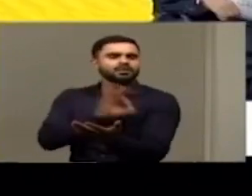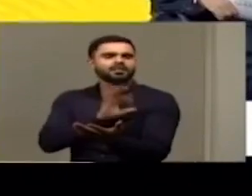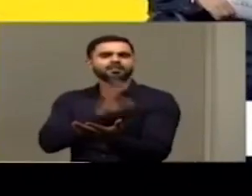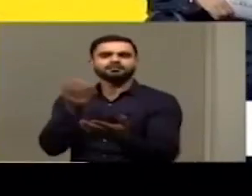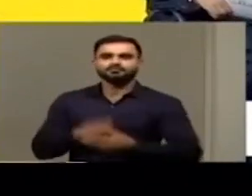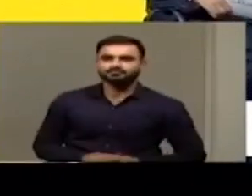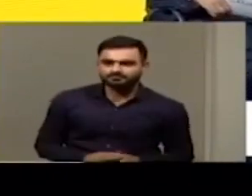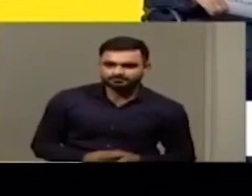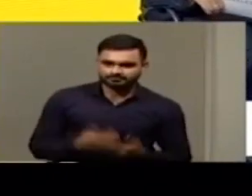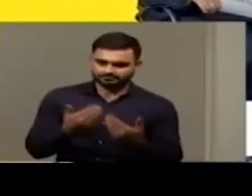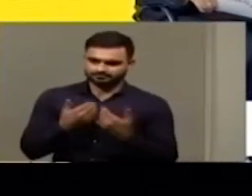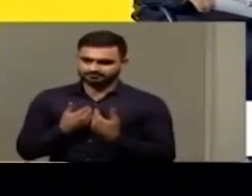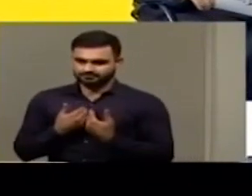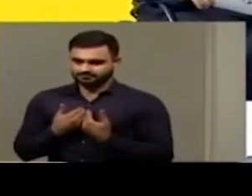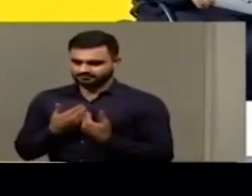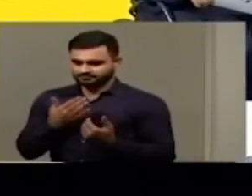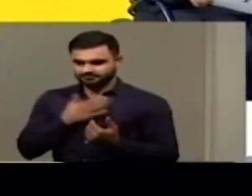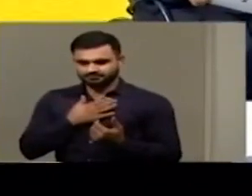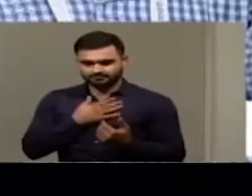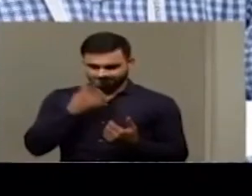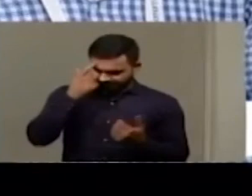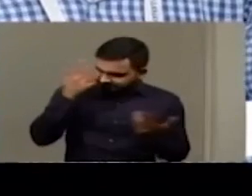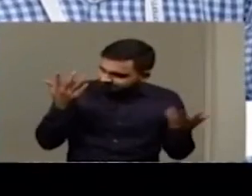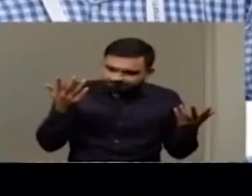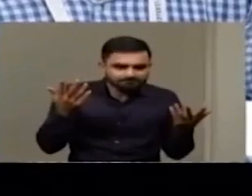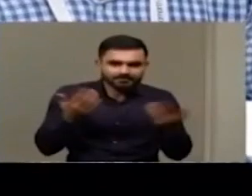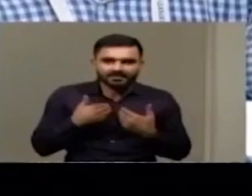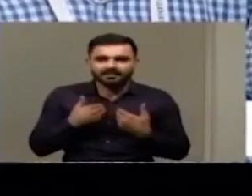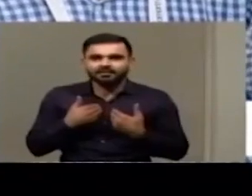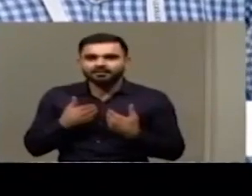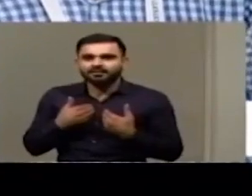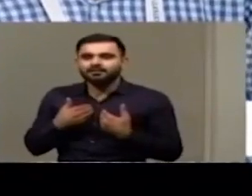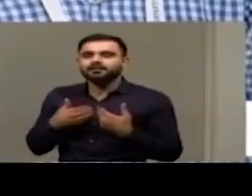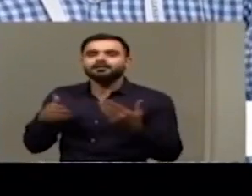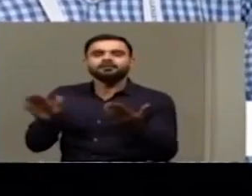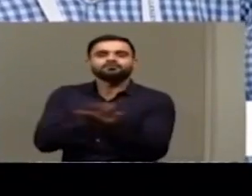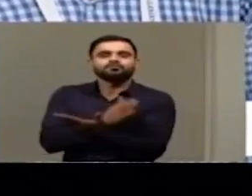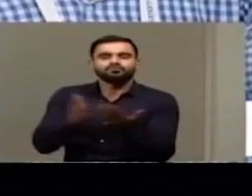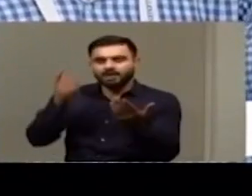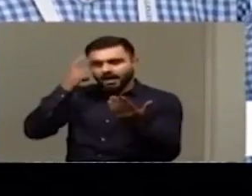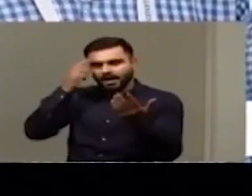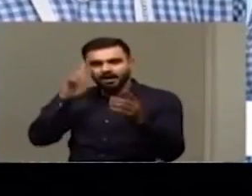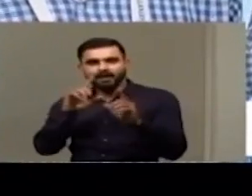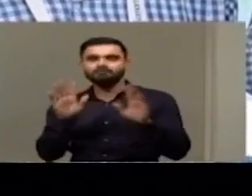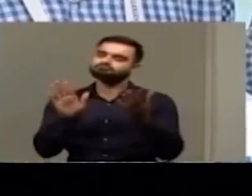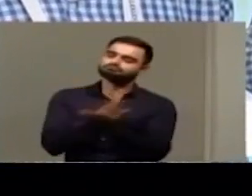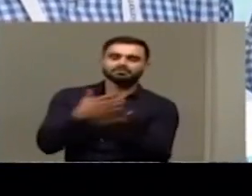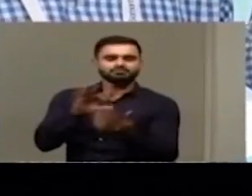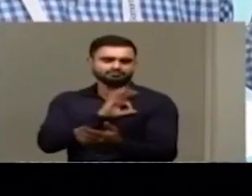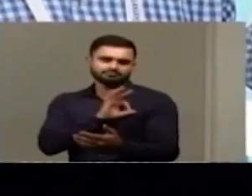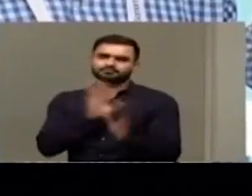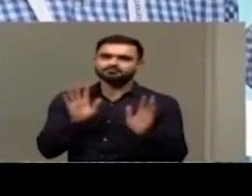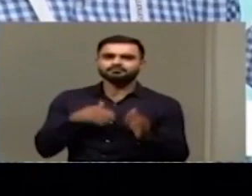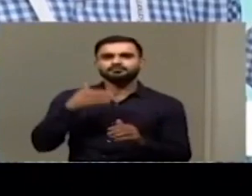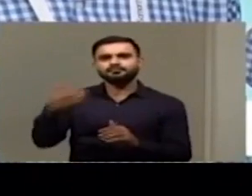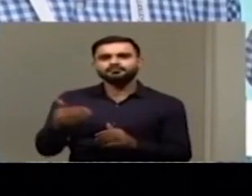मैम, मैं तो अपने मूड के ऊपर है हूँ कि जब जैसा म्यूजिक, मतलब जैसा मूड हो वैसा म्यूजिक सुनता हूँ।